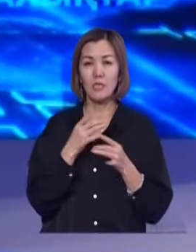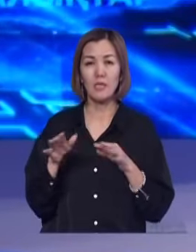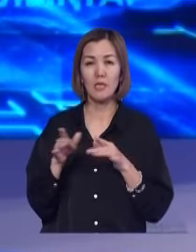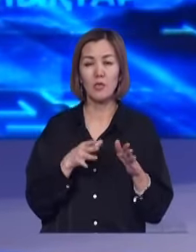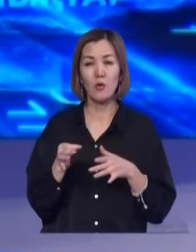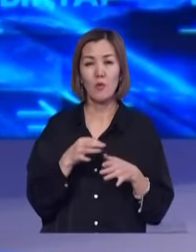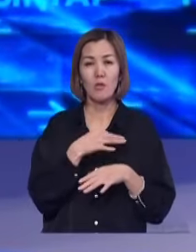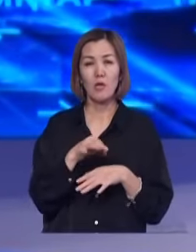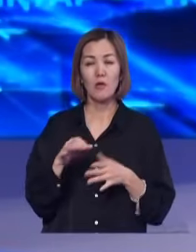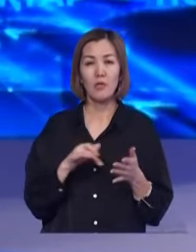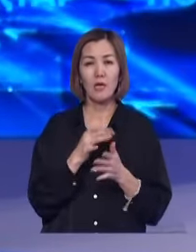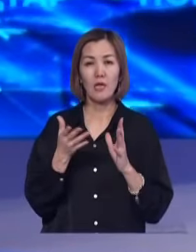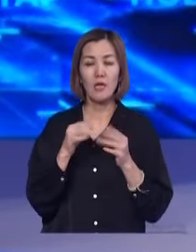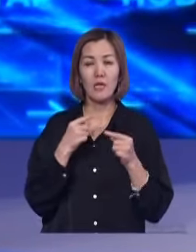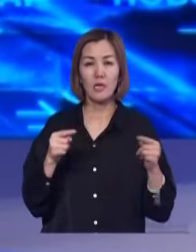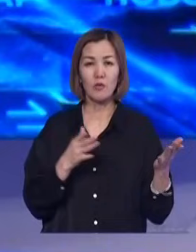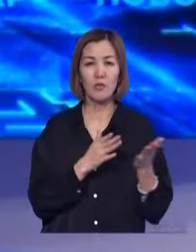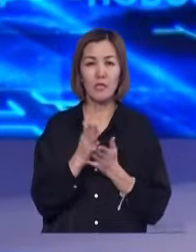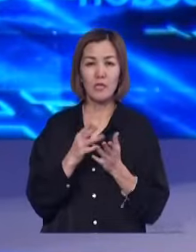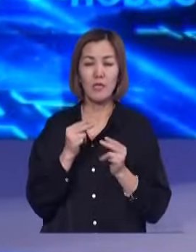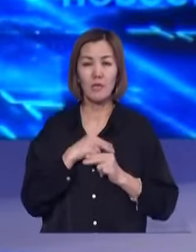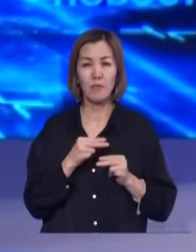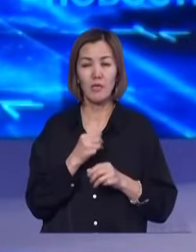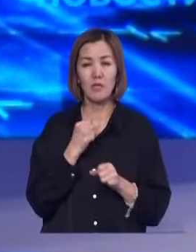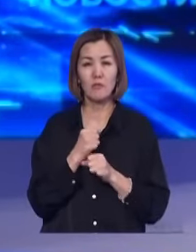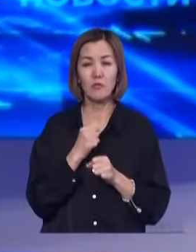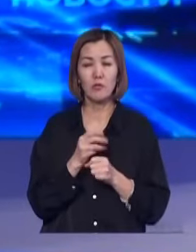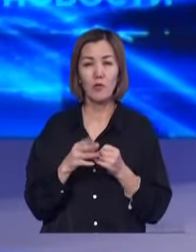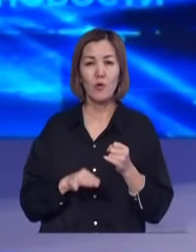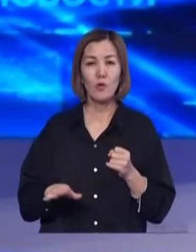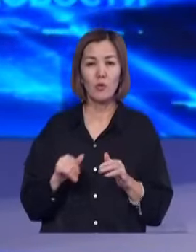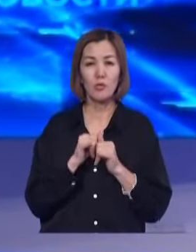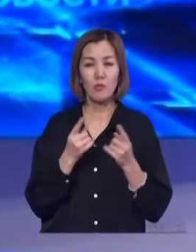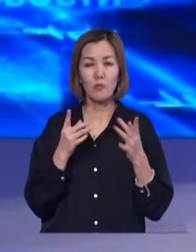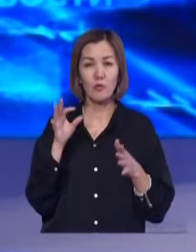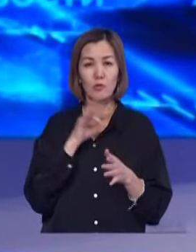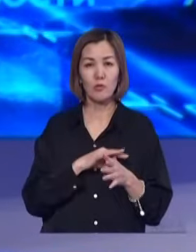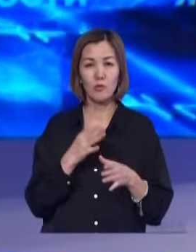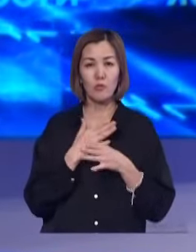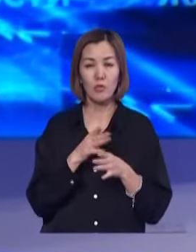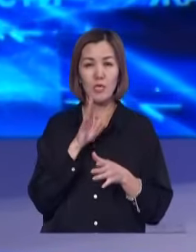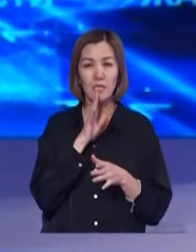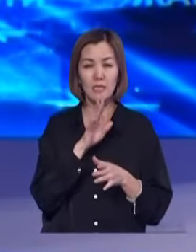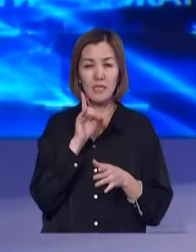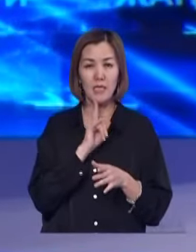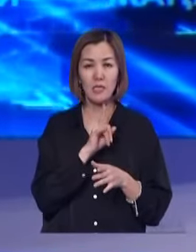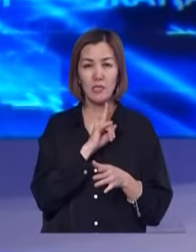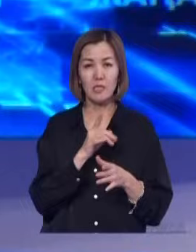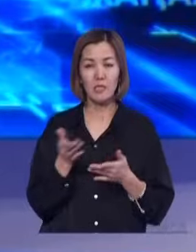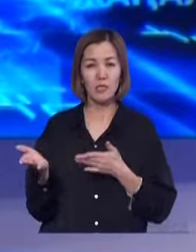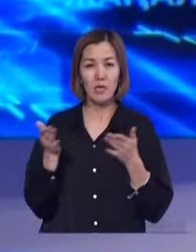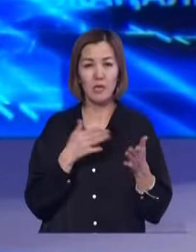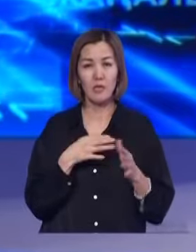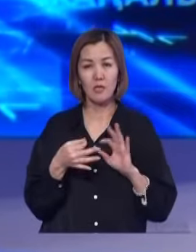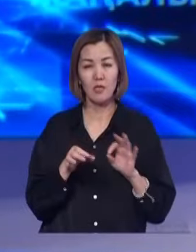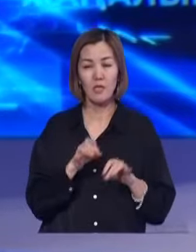шараға облыстың аудан қалаларында түрлі салада жемісті еңбек етіп, өңір дамуына өлшеусіз үлес қосып жүрген қыз-келіншектер шақырылған.